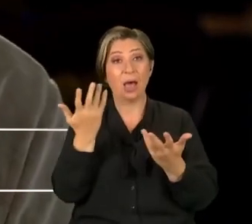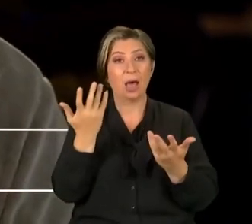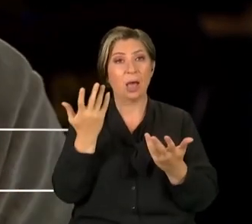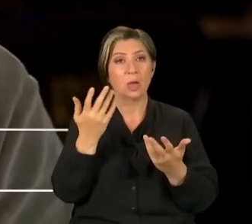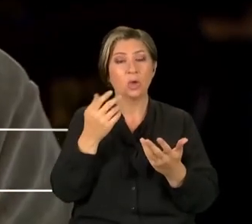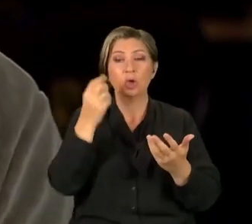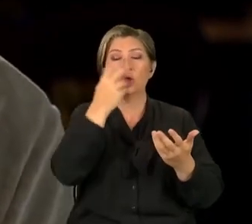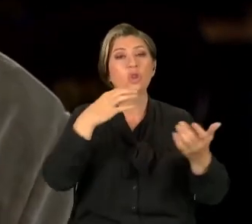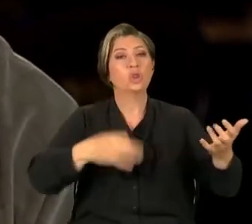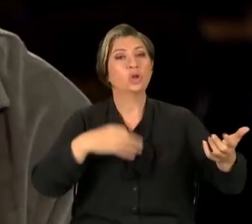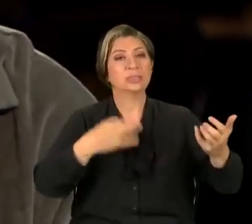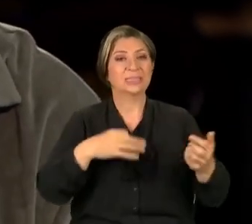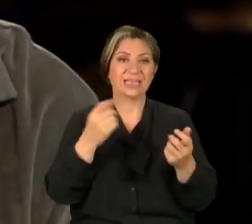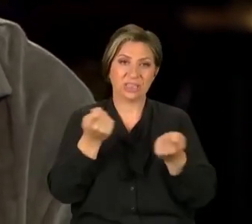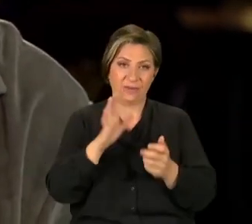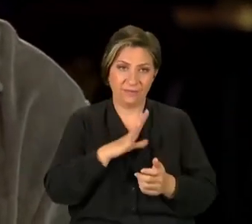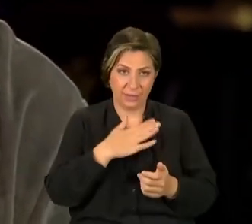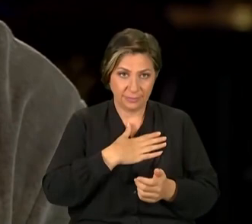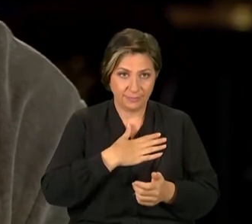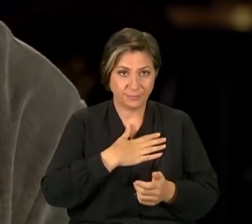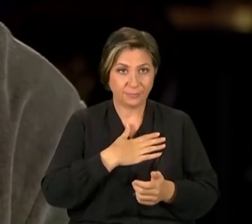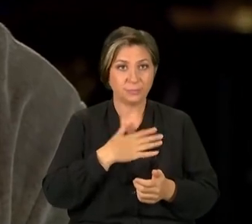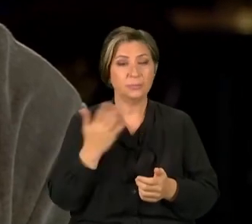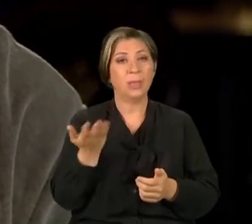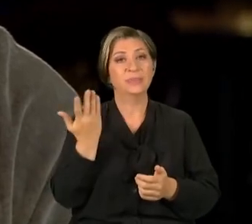Türksel işlerim var benim mesela